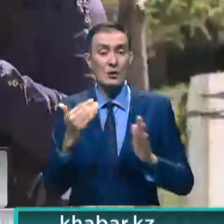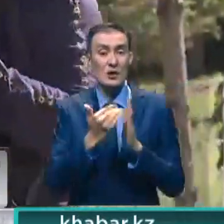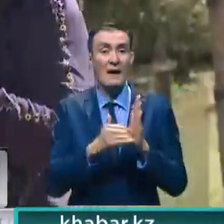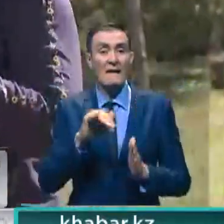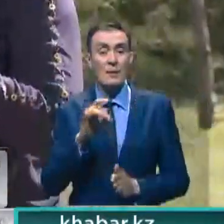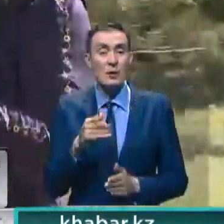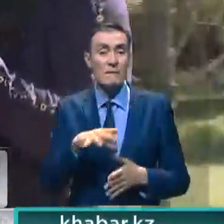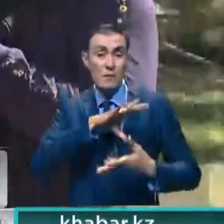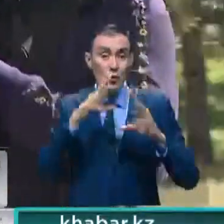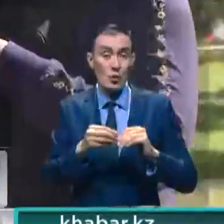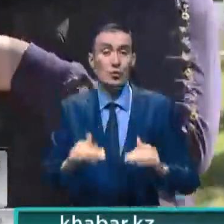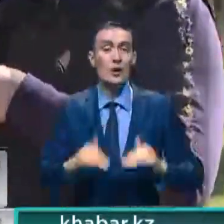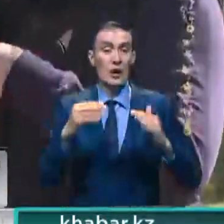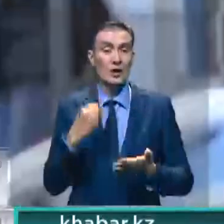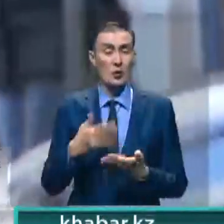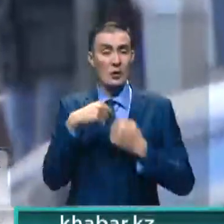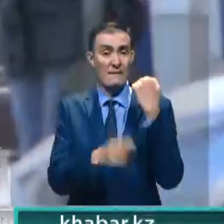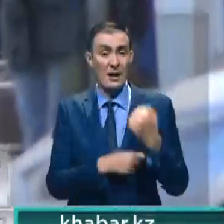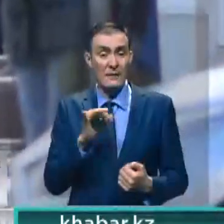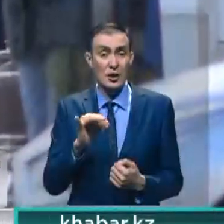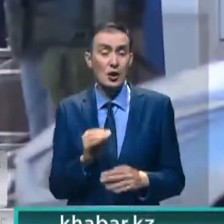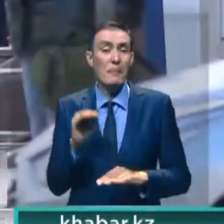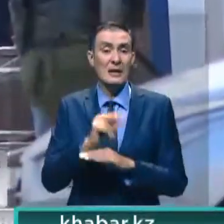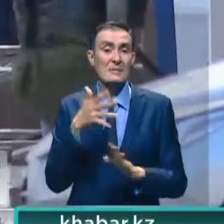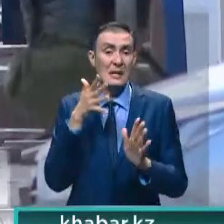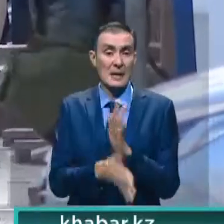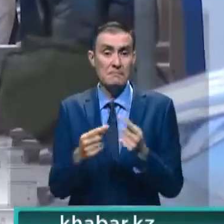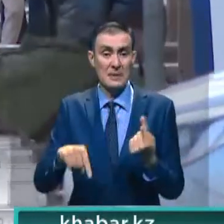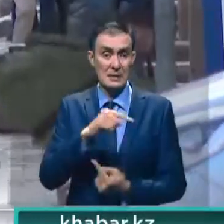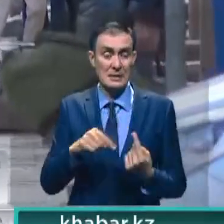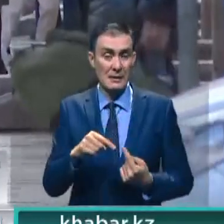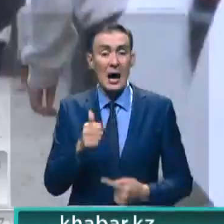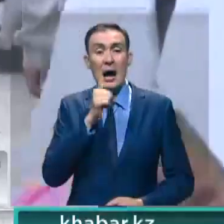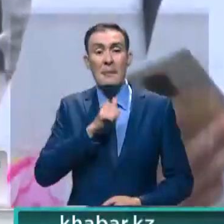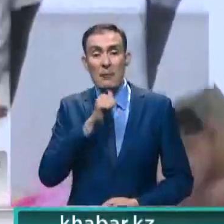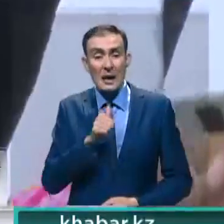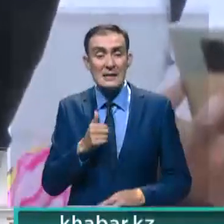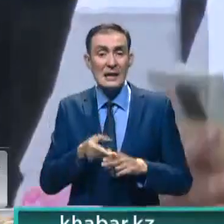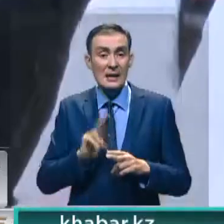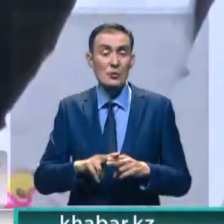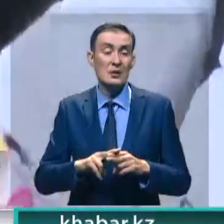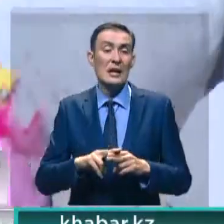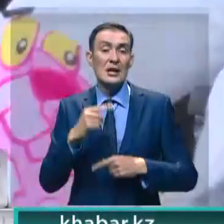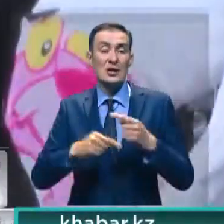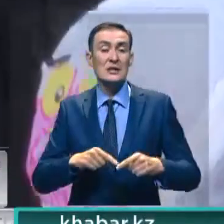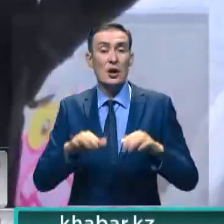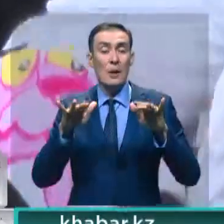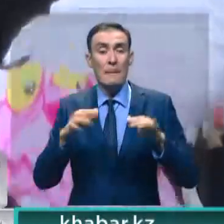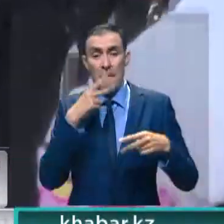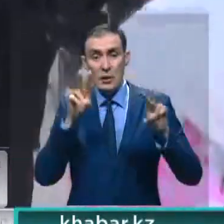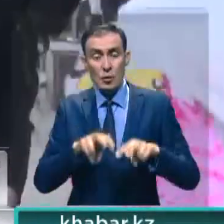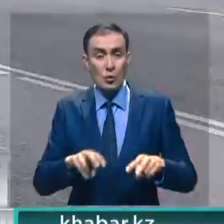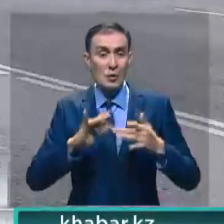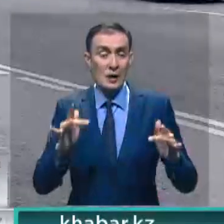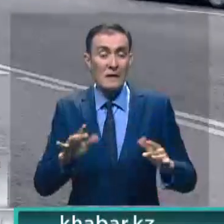счетофактуры и приводят к прямому удорожанию товаров и дополнительным затратам бизнеса. А апробация по дистанционному